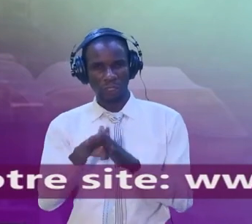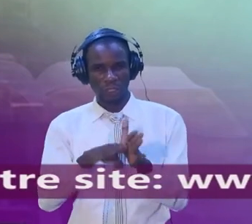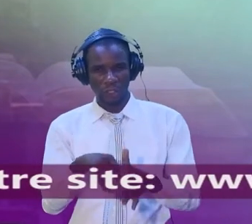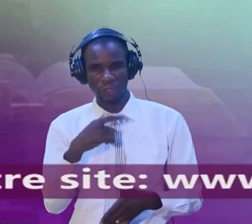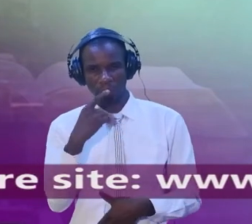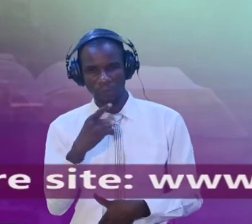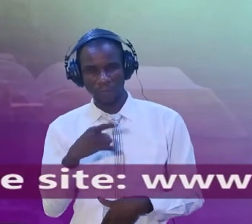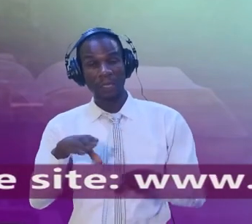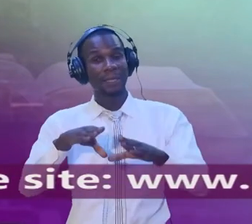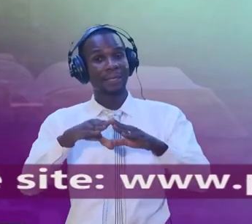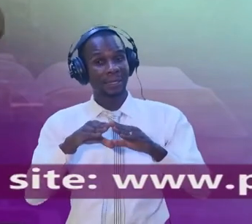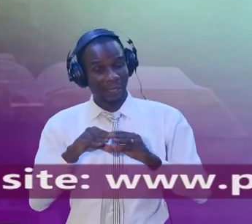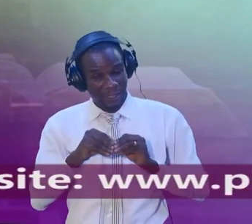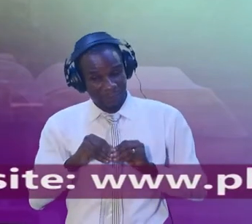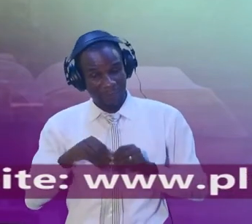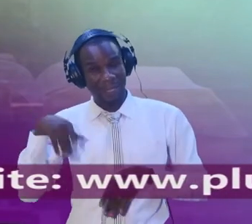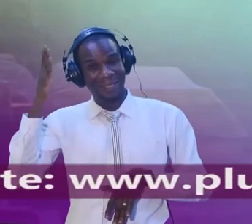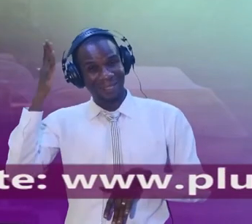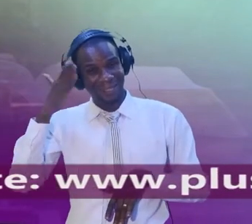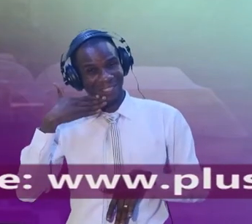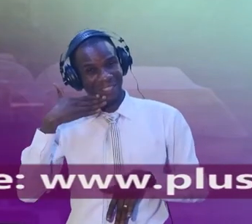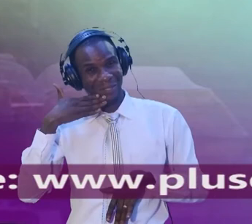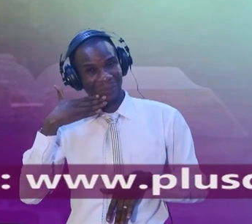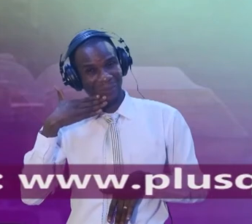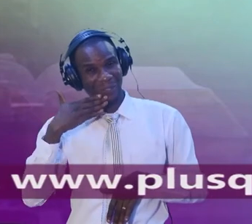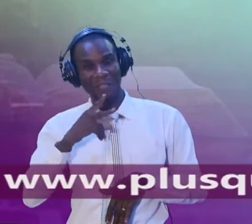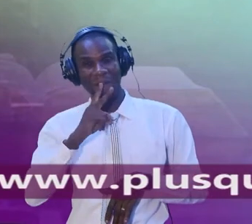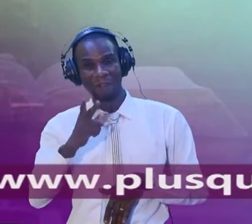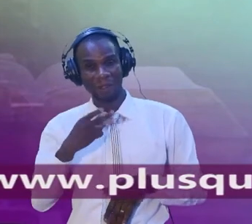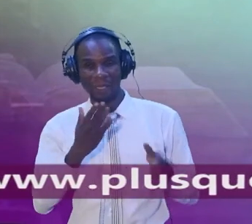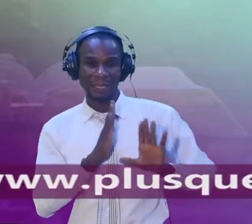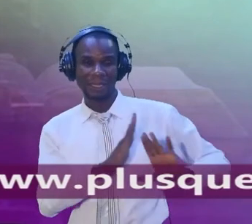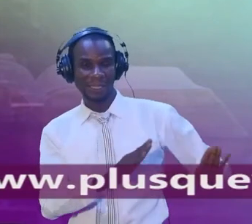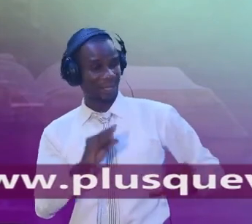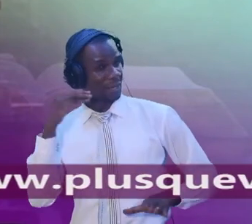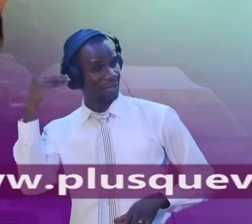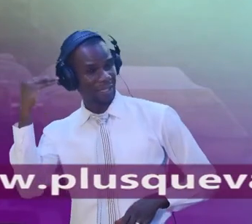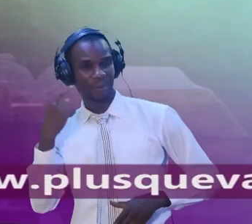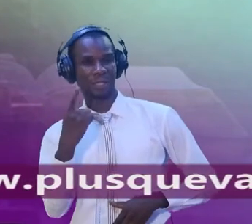Na lazima tujue yale Biblia inayofundisha kuhusu swali hii,